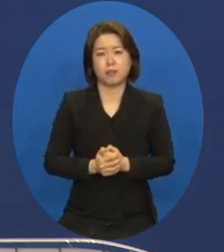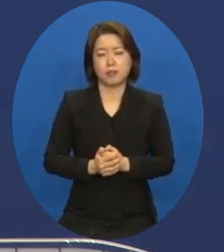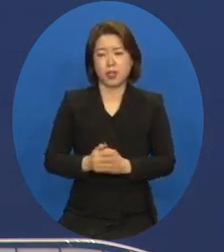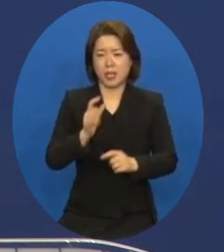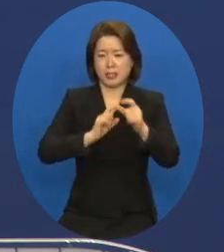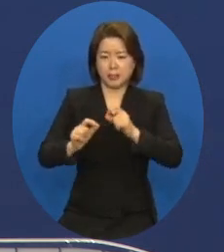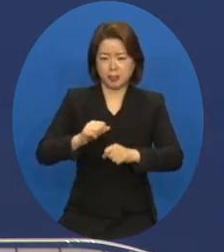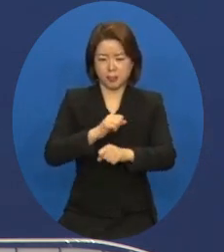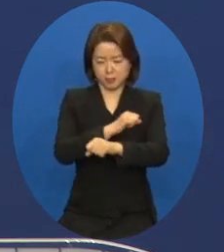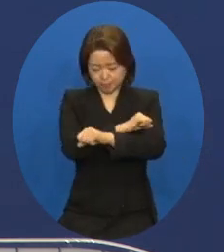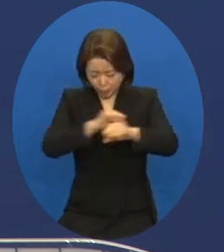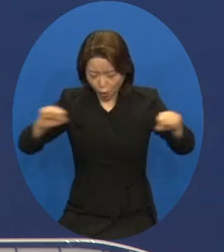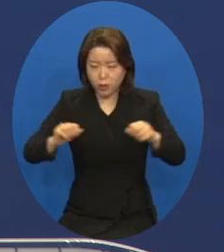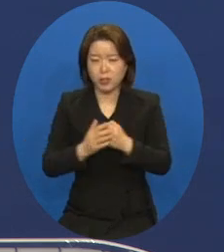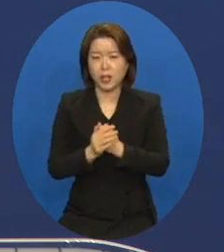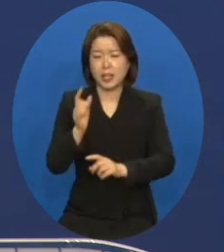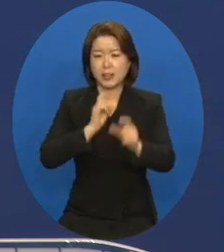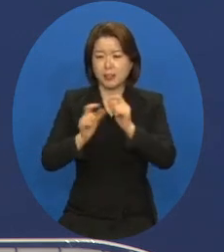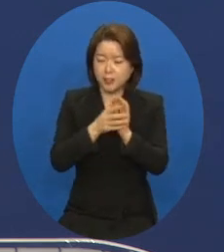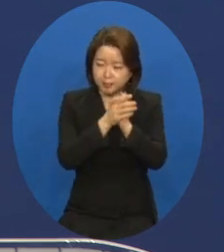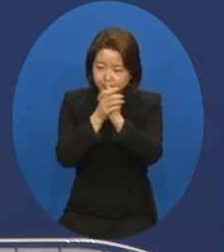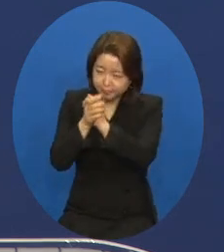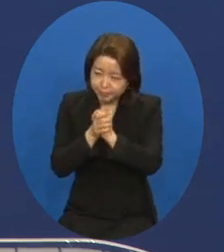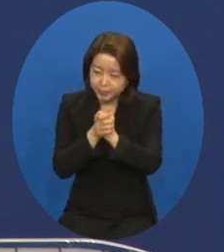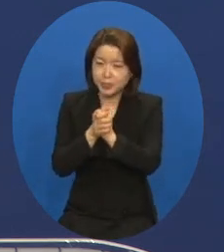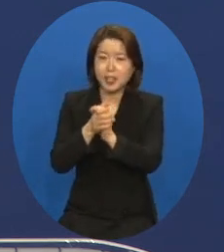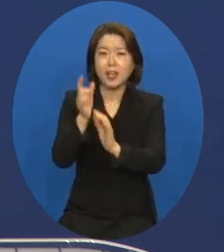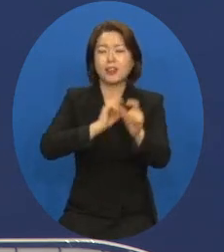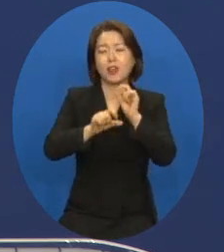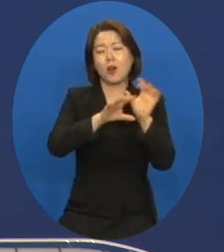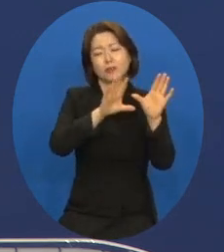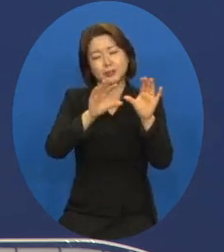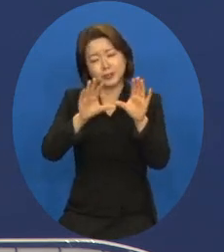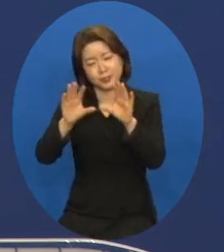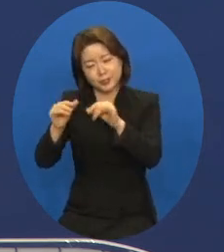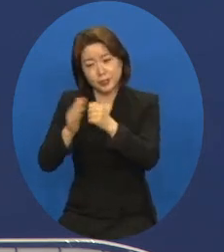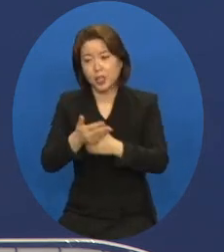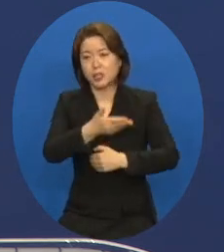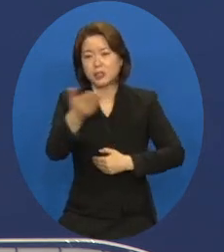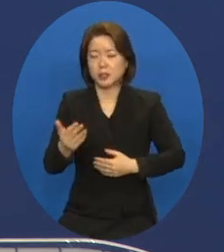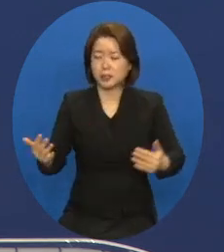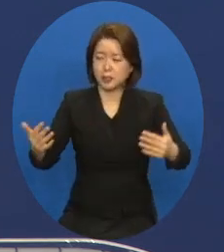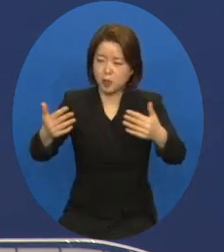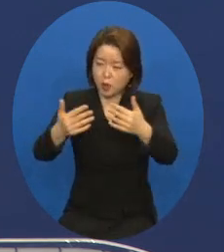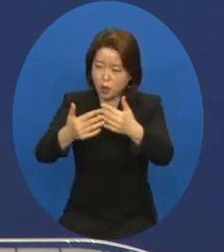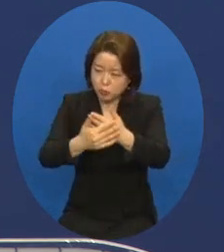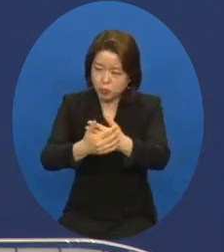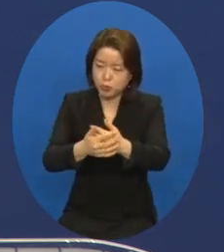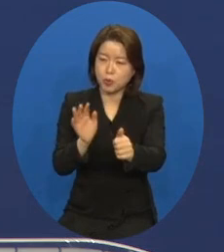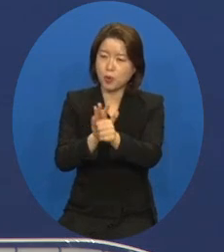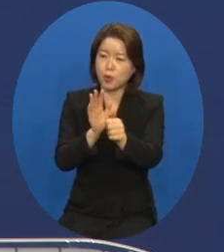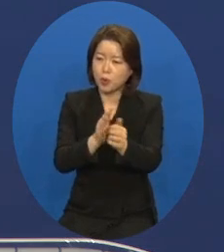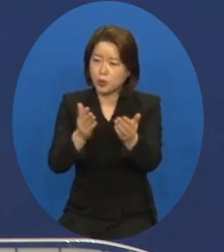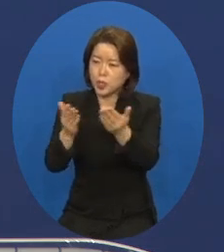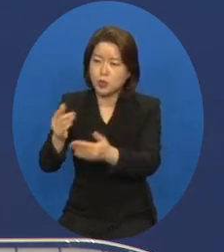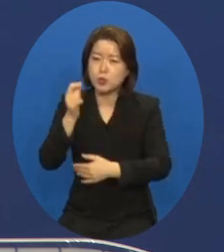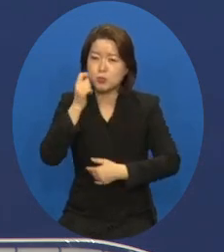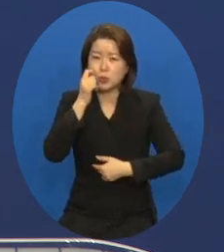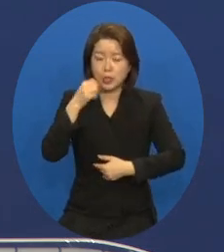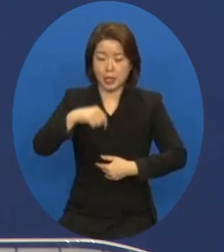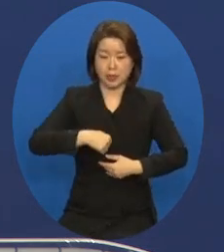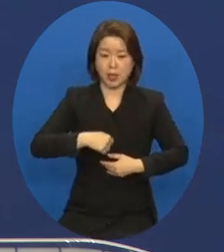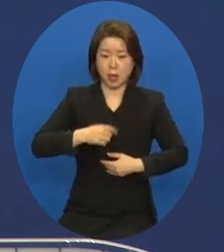너그럽게 더 다정하게 더 부드럽게 저들을 품어 주고 격려해 주지 못하는 저를